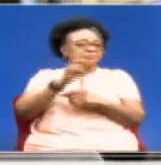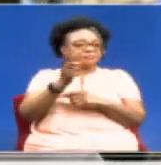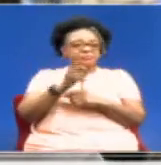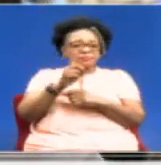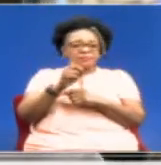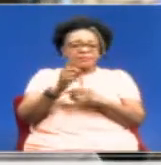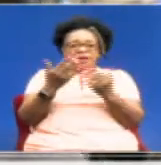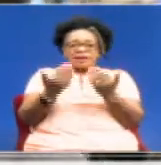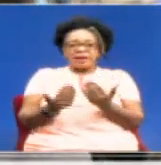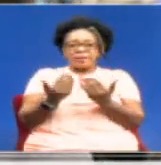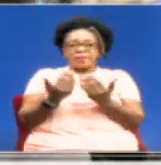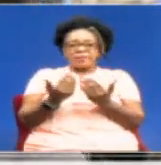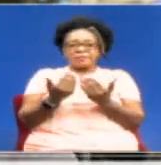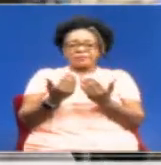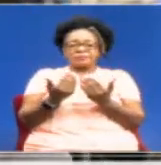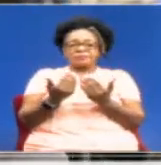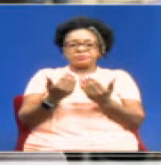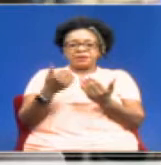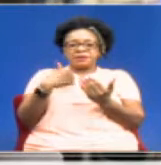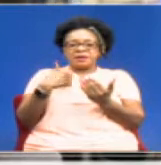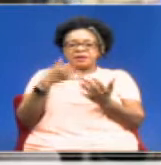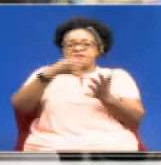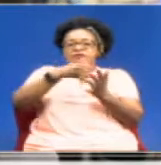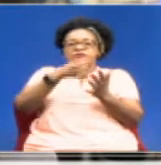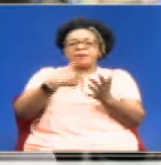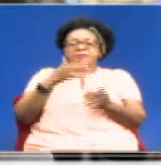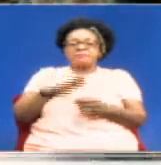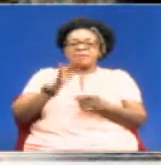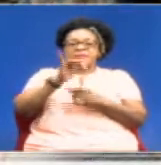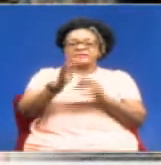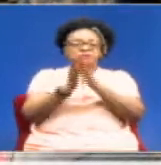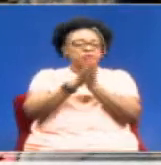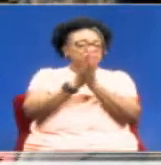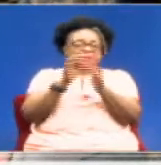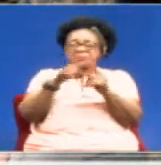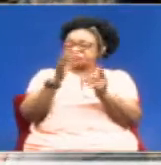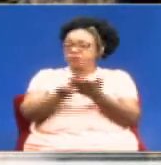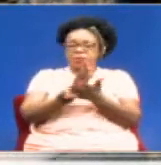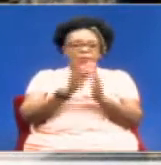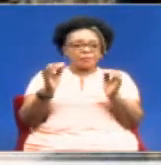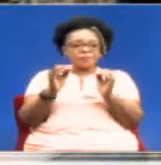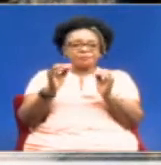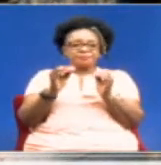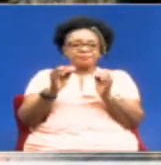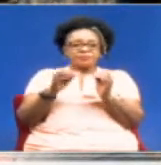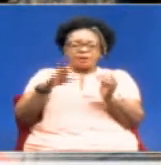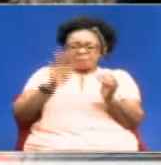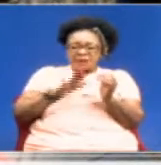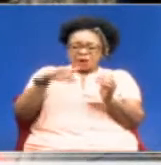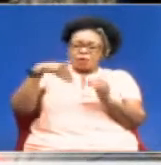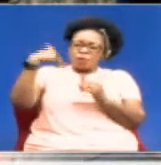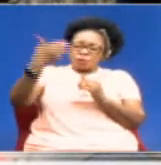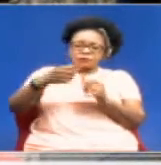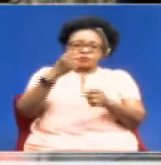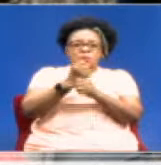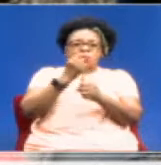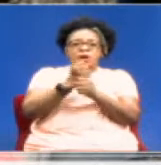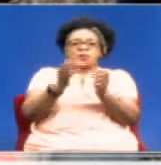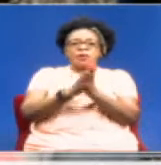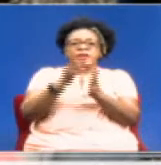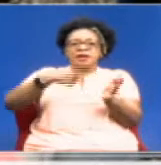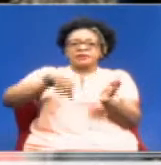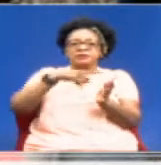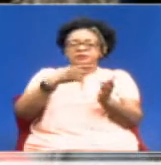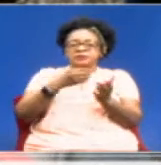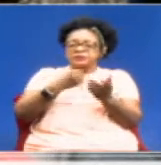kama wana flex mama yangu kwa history. Huyu mama anakuwaga anafanya kazi na sisi, tunakuwaga na yeye ndiye anatupiga